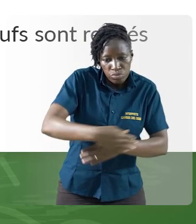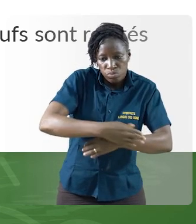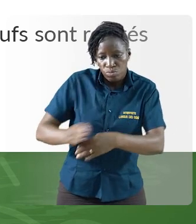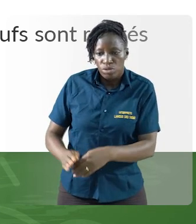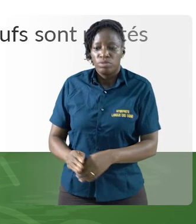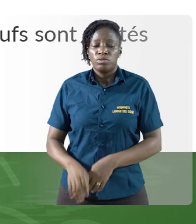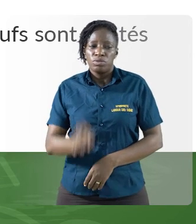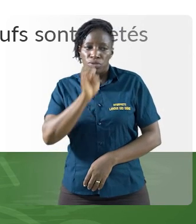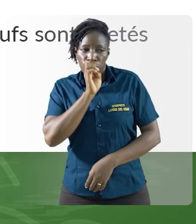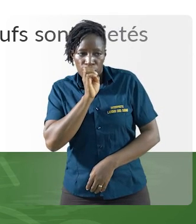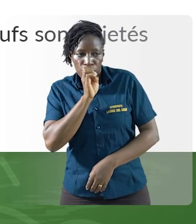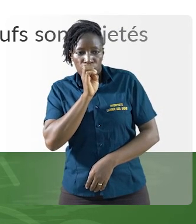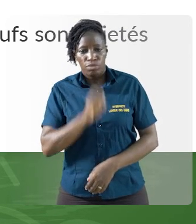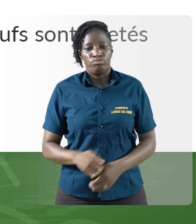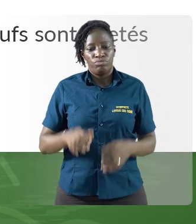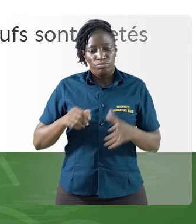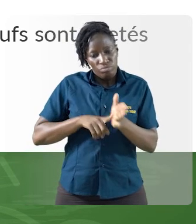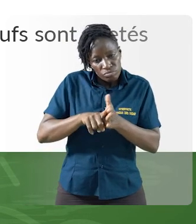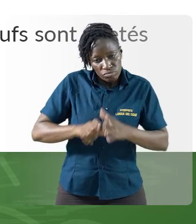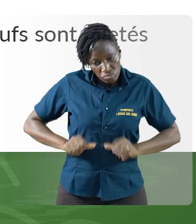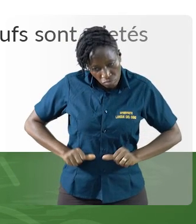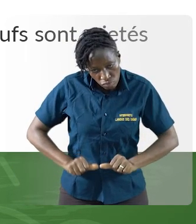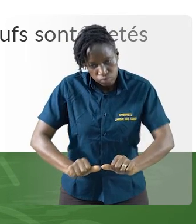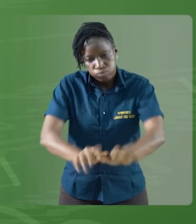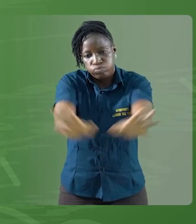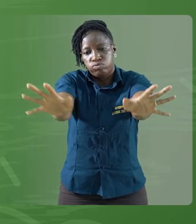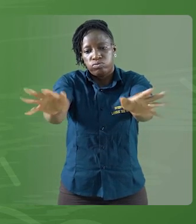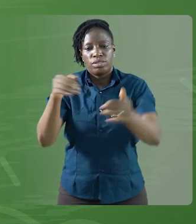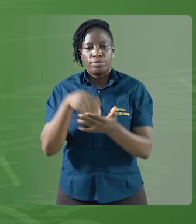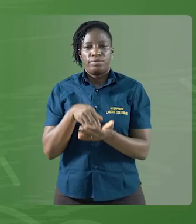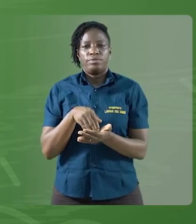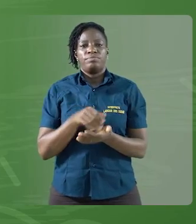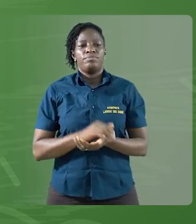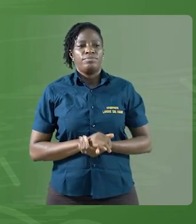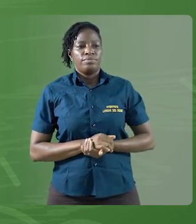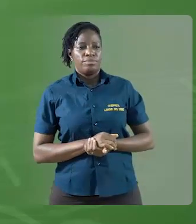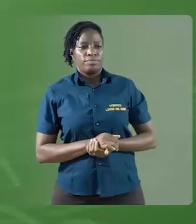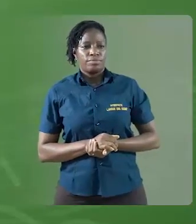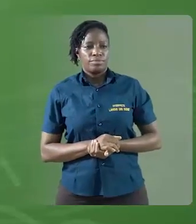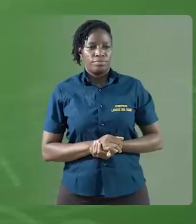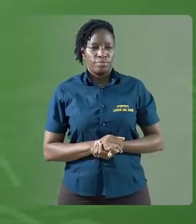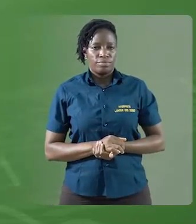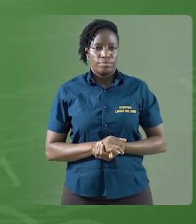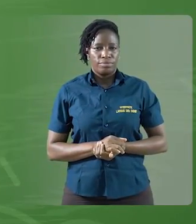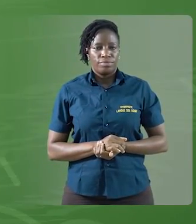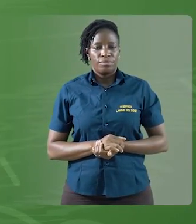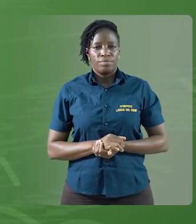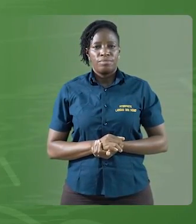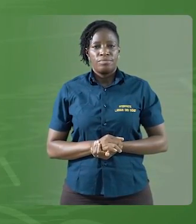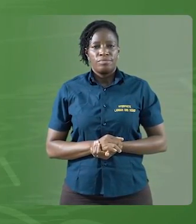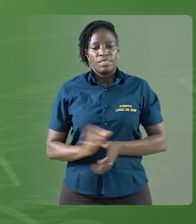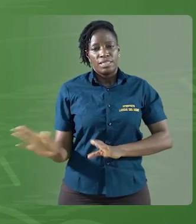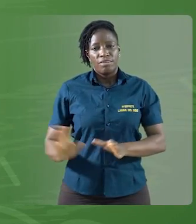urines, le cycle recommence. Nous allons tirer une conclusion partielle